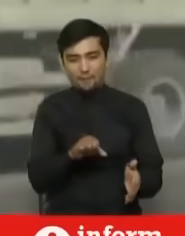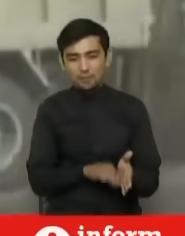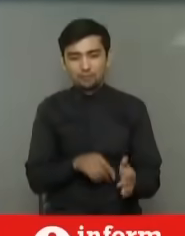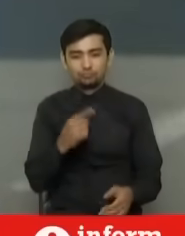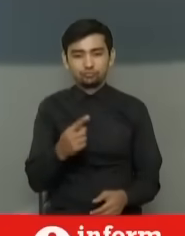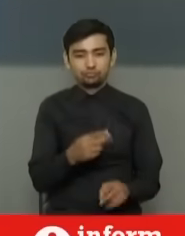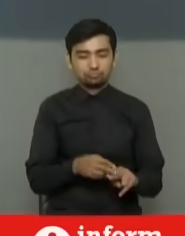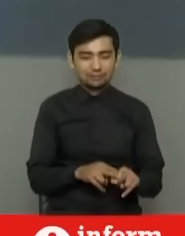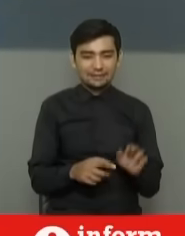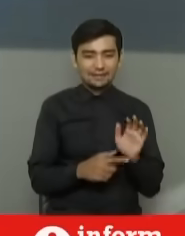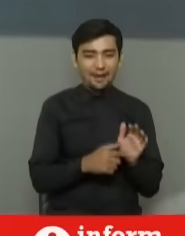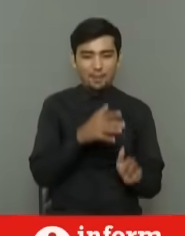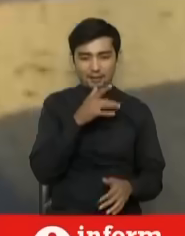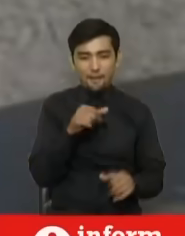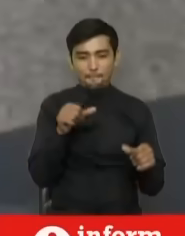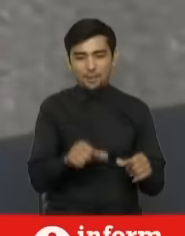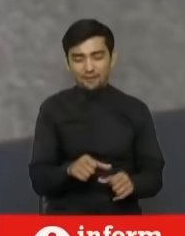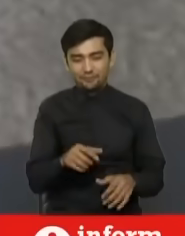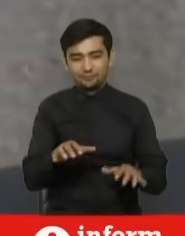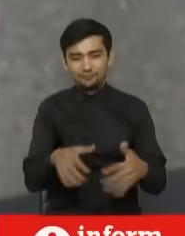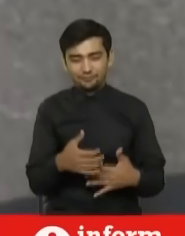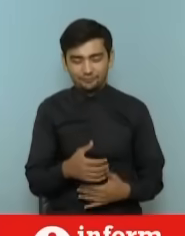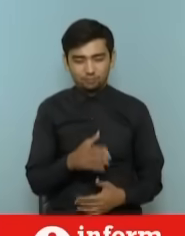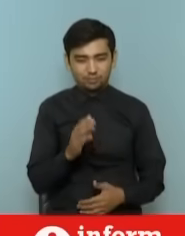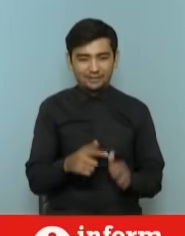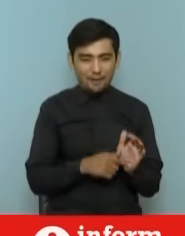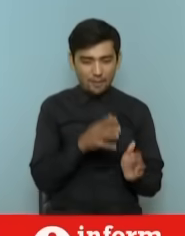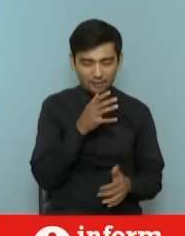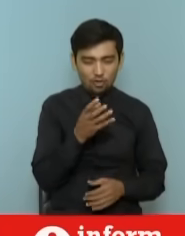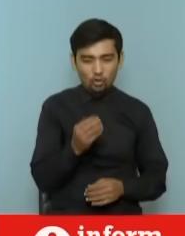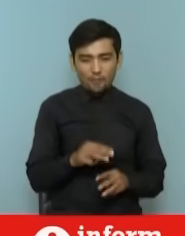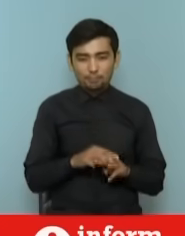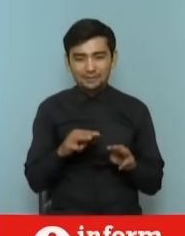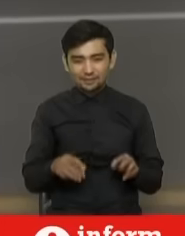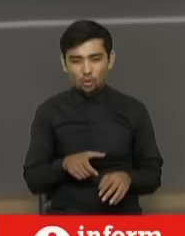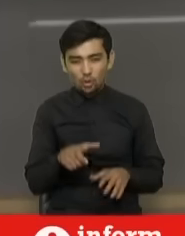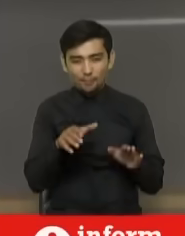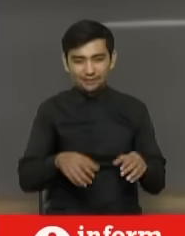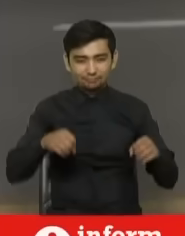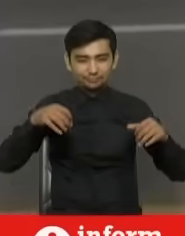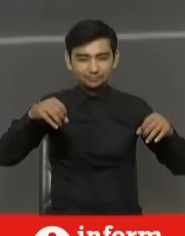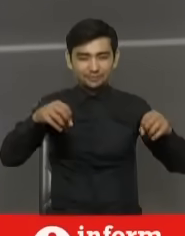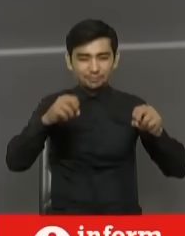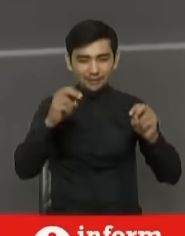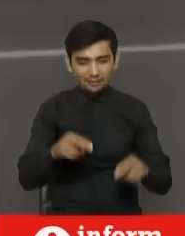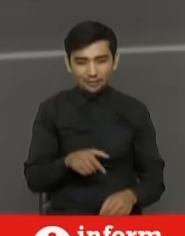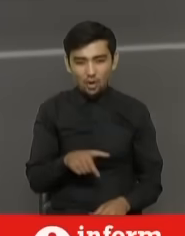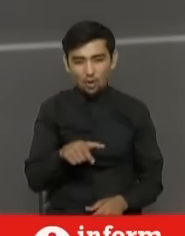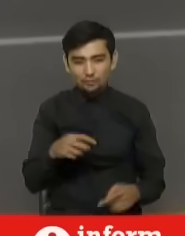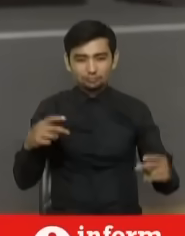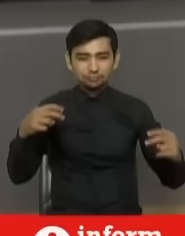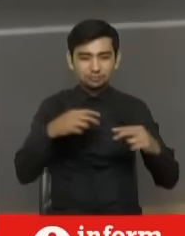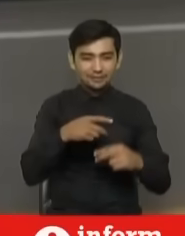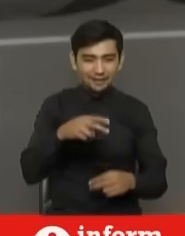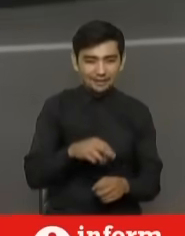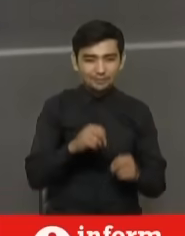тізгіндегендерге 7 жылға дейін жүргізуші куәлігін алуға тыйым салынбақ. Сонымен қатар министр жол бойына жарық шамдарын орнатып, тротуарлар мен жаяу